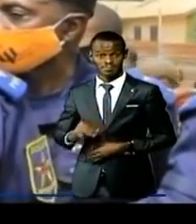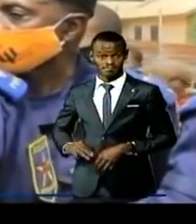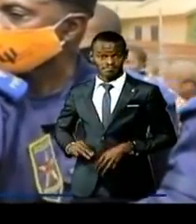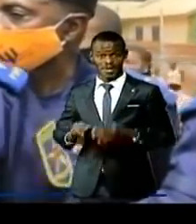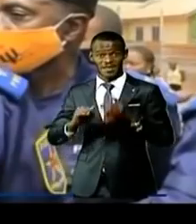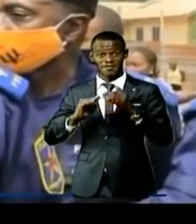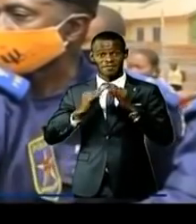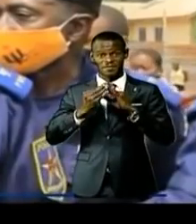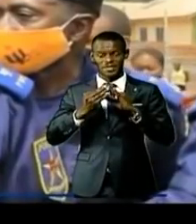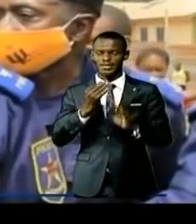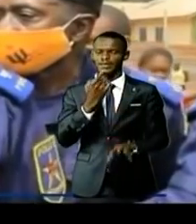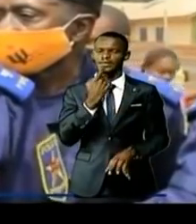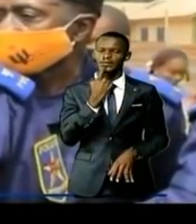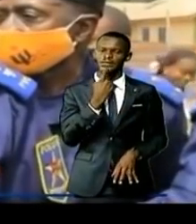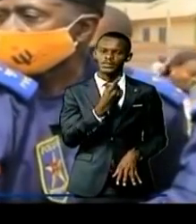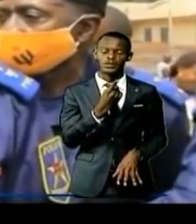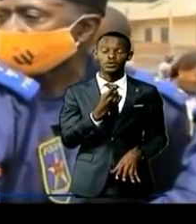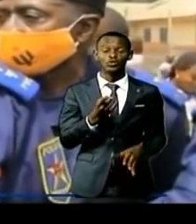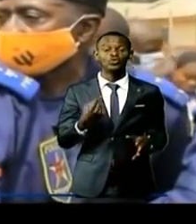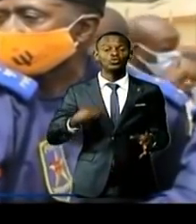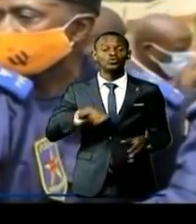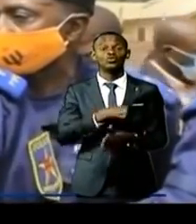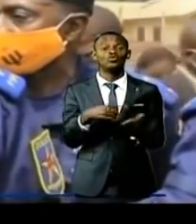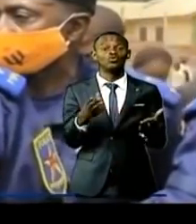que ce pont puisse